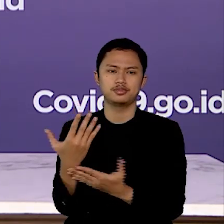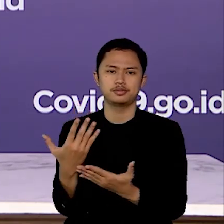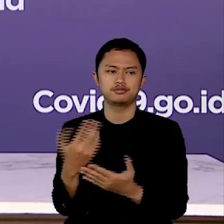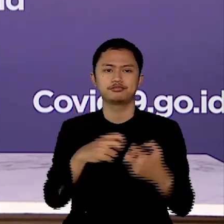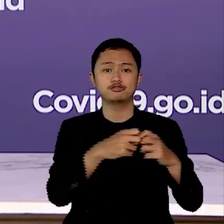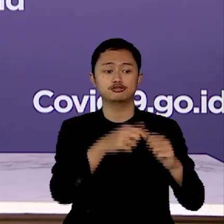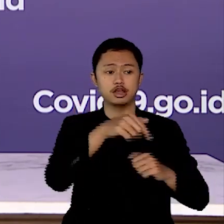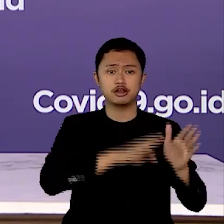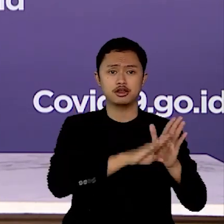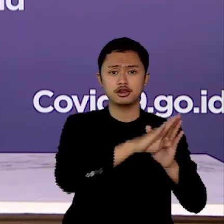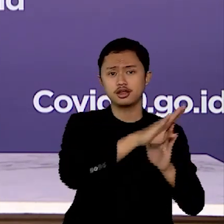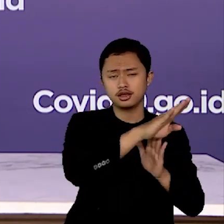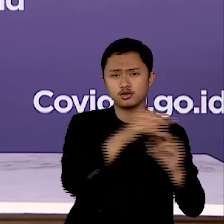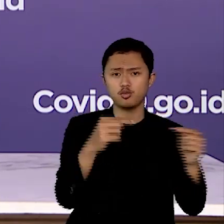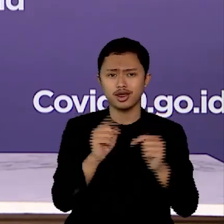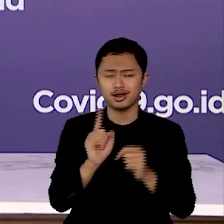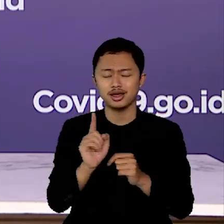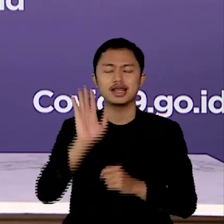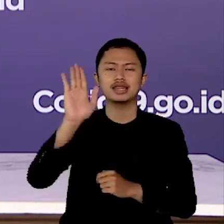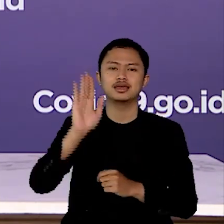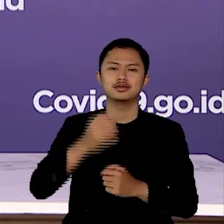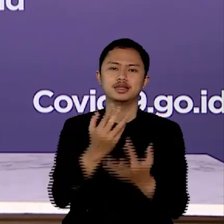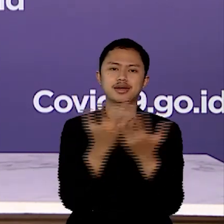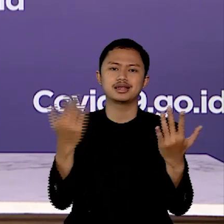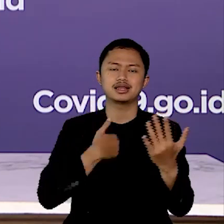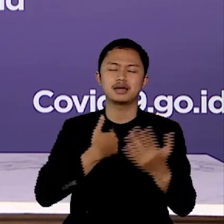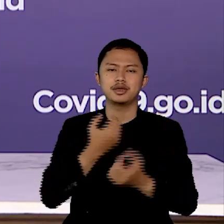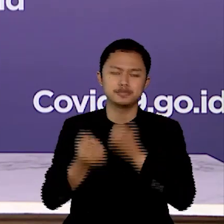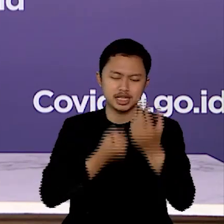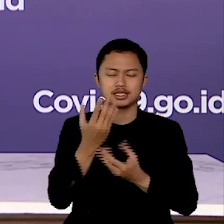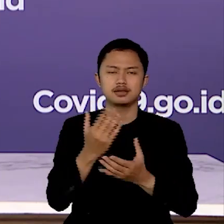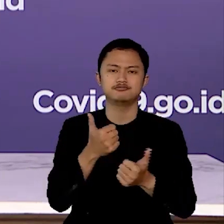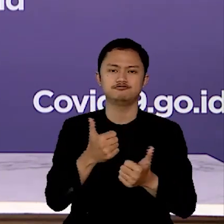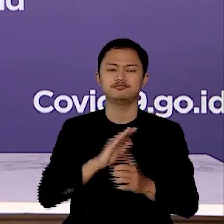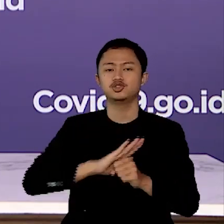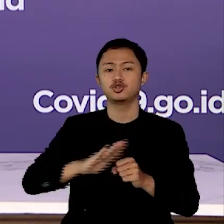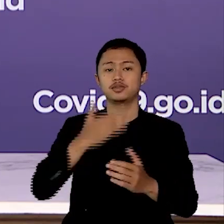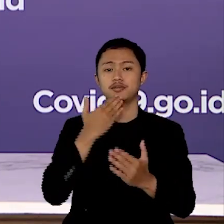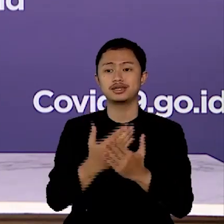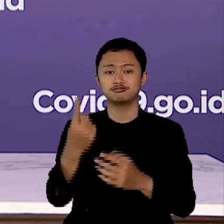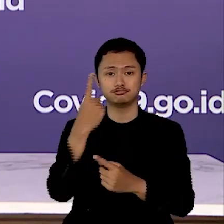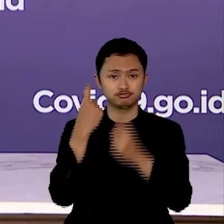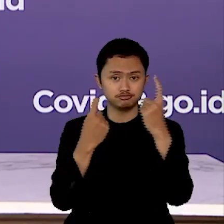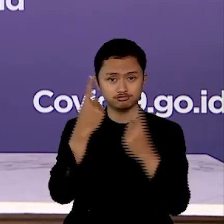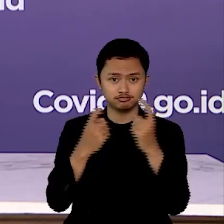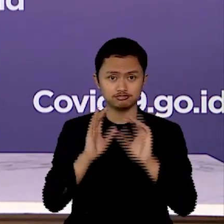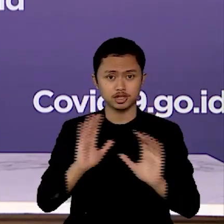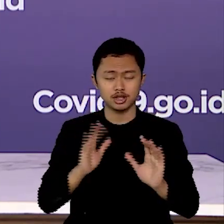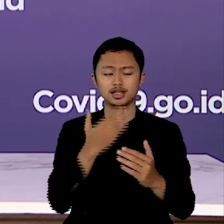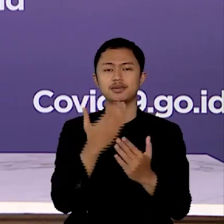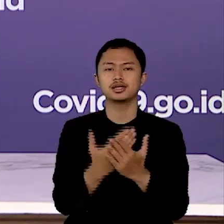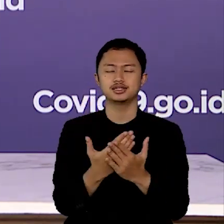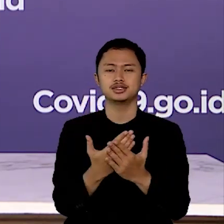dengan jumlah kasus yang ada akan kami sampaikan kepada publik demikian terima kasih kalau tidak ada pertanyaan lagi